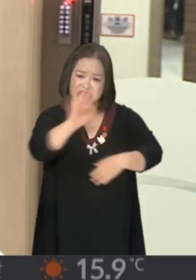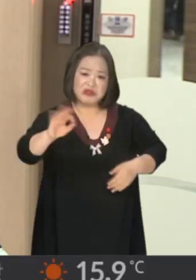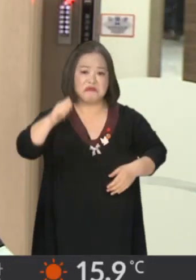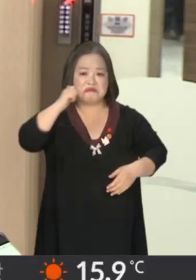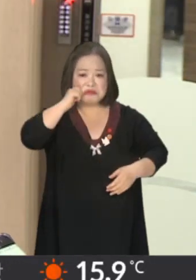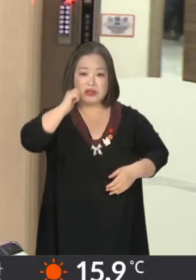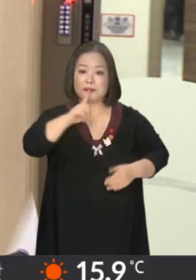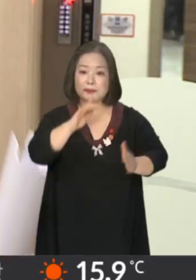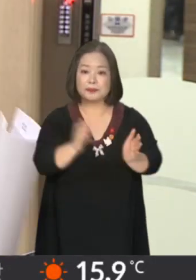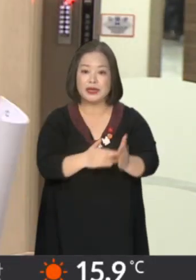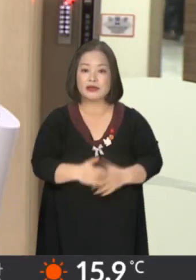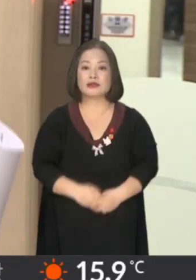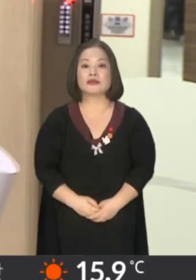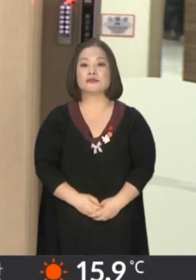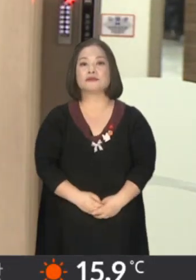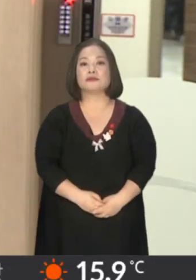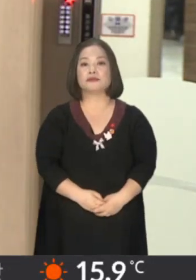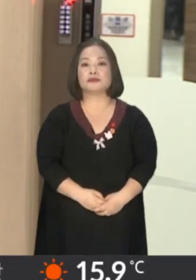부족하다고 판단했습니다